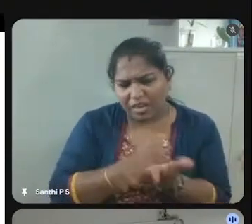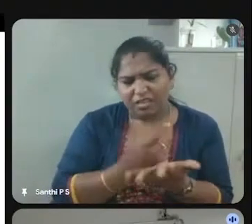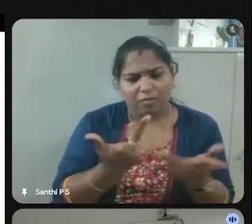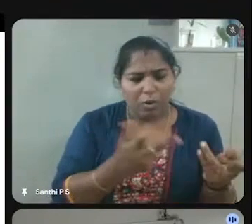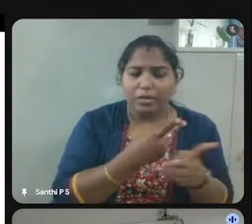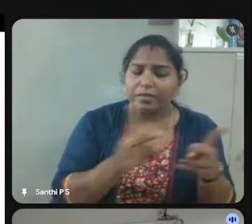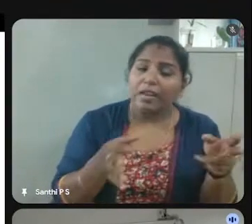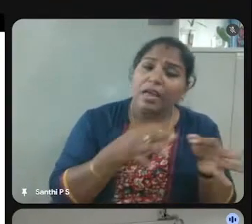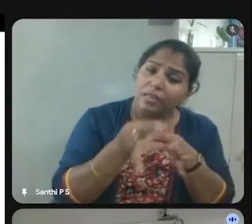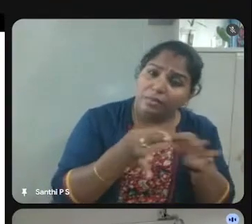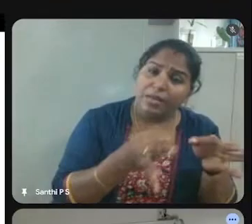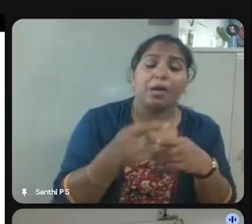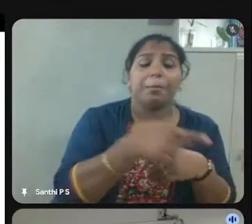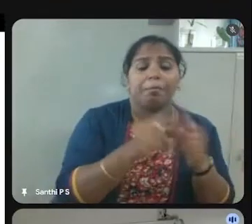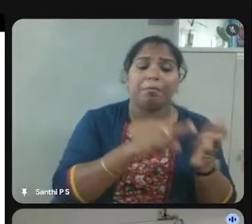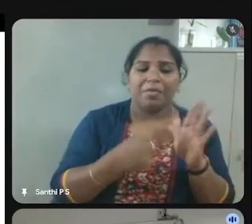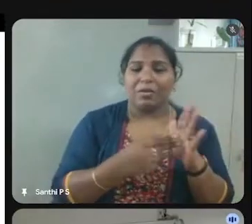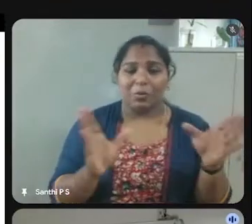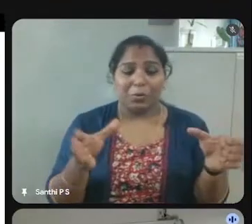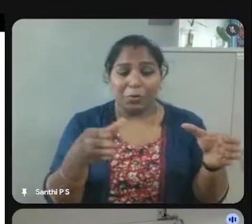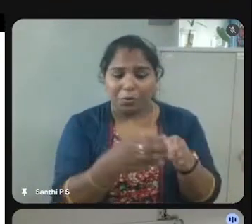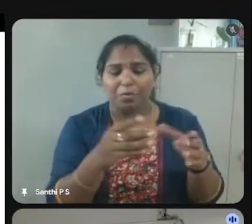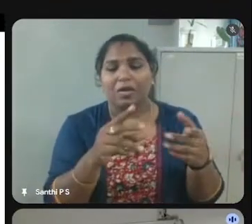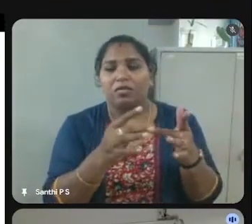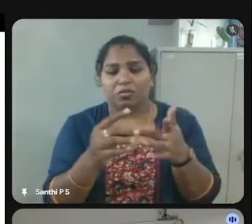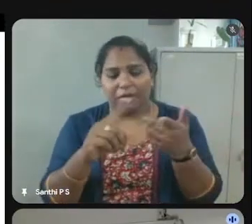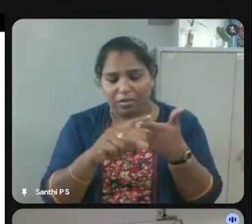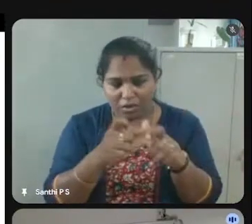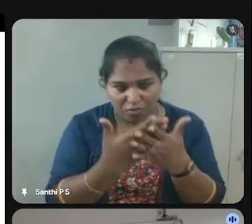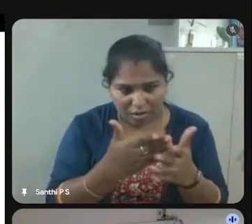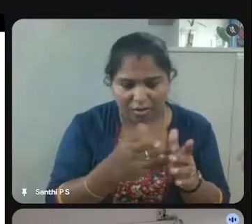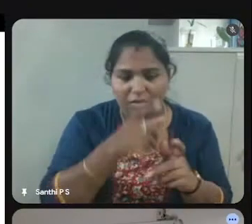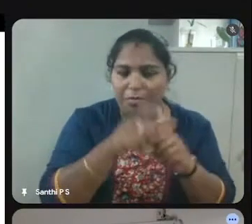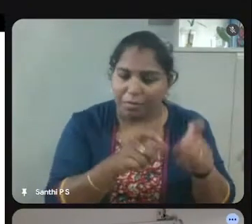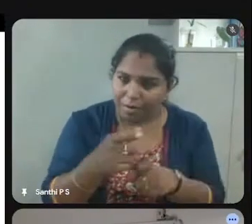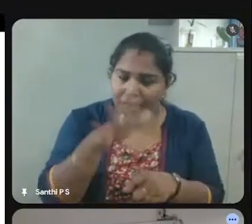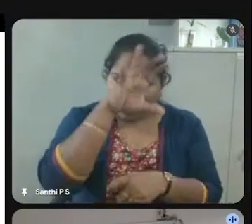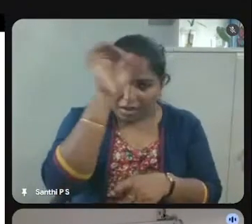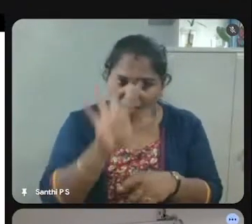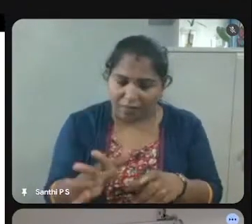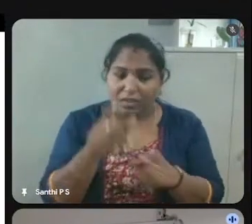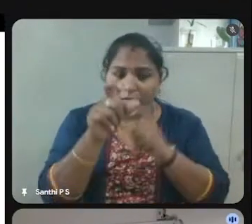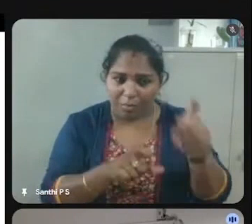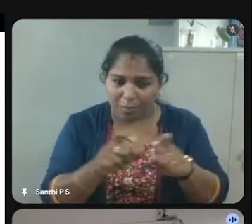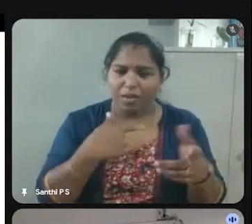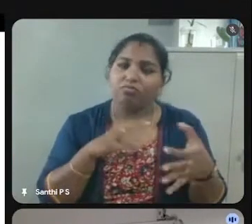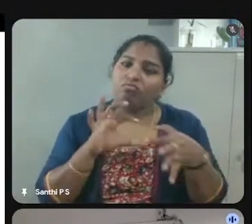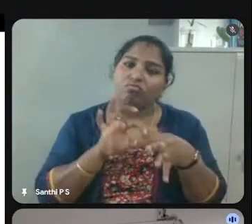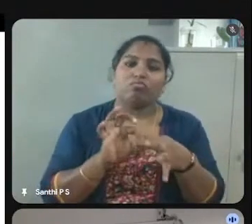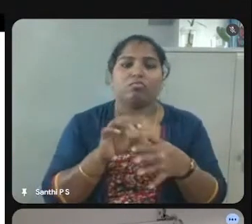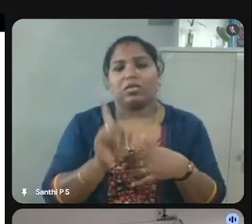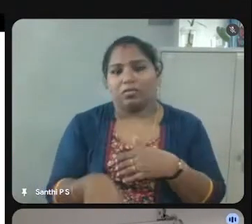അപ്പം അങ്ങനെയുള്ളൊരു ഗ്രൂപ്പിനെ നമ്മൾ എപ്പോഴും കീപ്പ് ചെയ്ത് വെക്കുക എന്നുള്ളതിന്റെ ഒരു കാര്യം പറഞ്ഞത് ഇതാണ്. അതുപോലെ